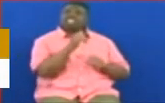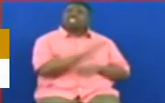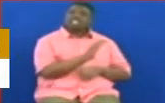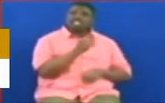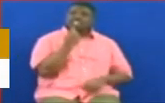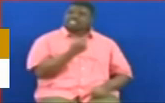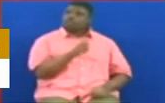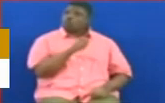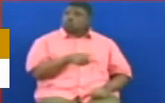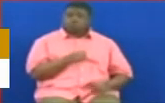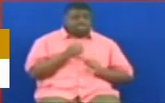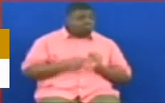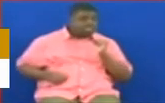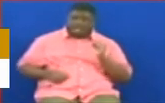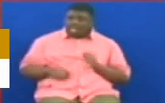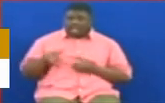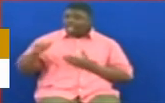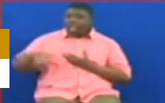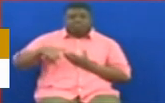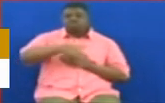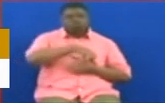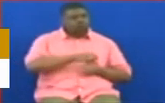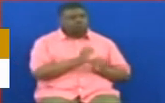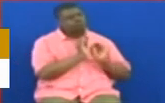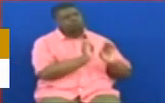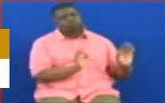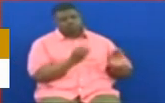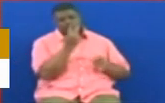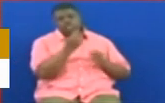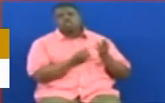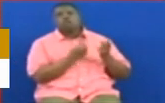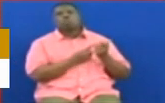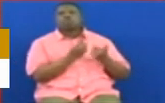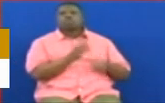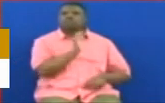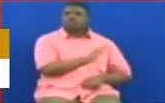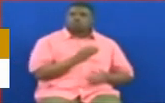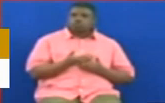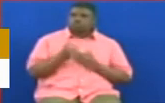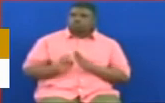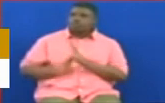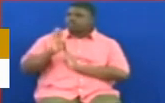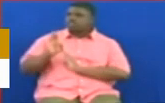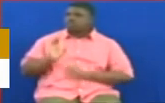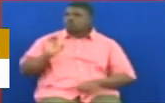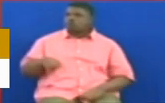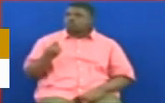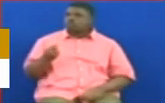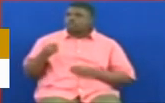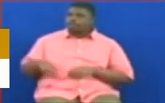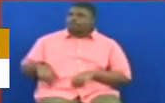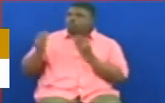wamekimbia kuvua nchini, watu hawavui nchini kwetu, ni vizuri waziangalie vizuri takwimu zao, kwa sababu tumepandisha kwa mwaka mmoja mauzo ya nje ya